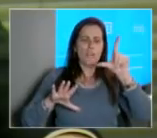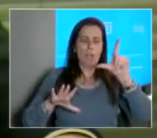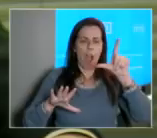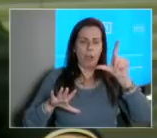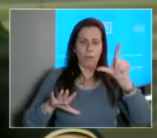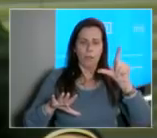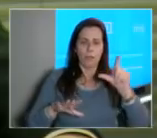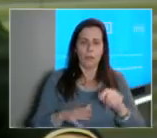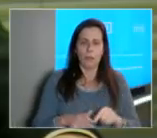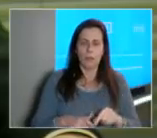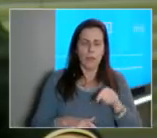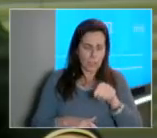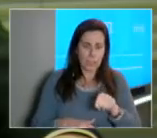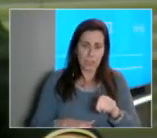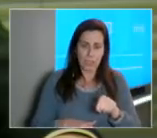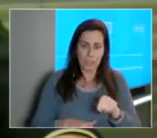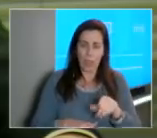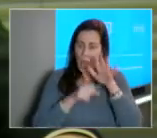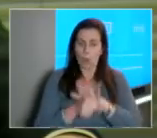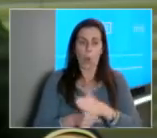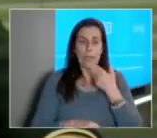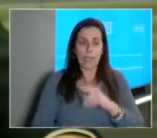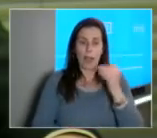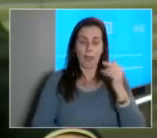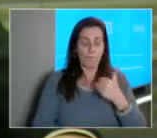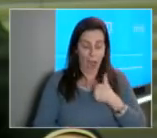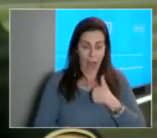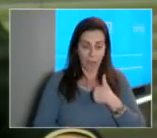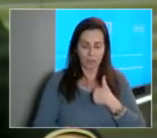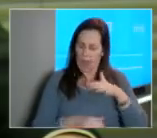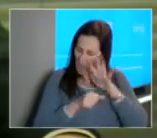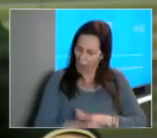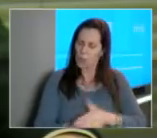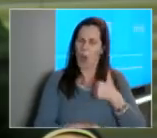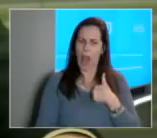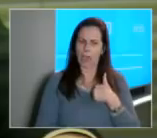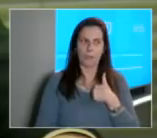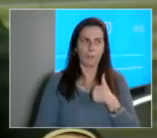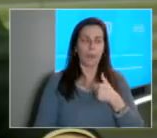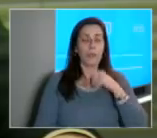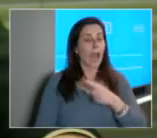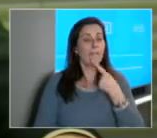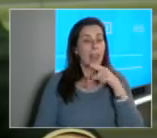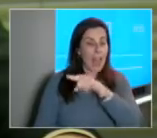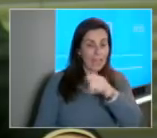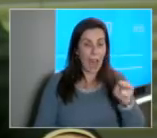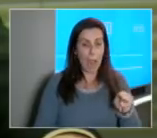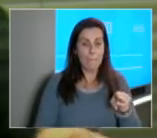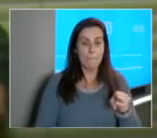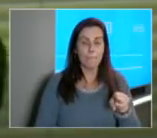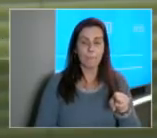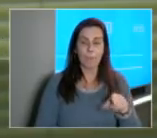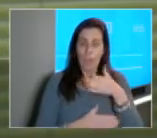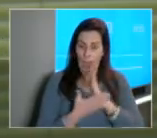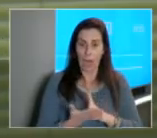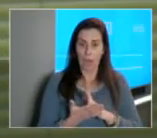טנטנים. זה מה שלחצו עליי. לחצו עליי בכל מיני צורות. ואני חייב להגיד לכם